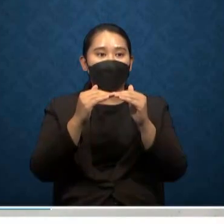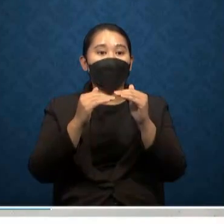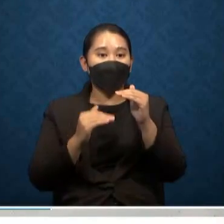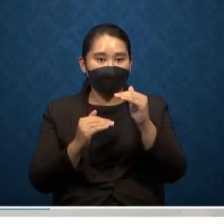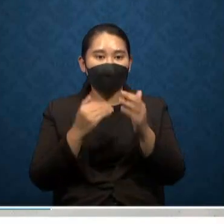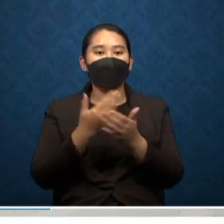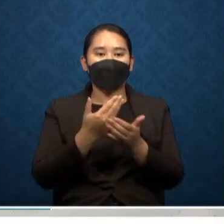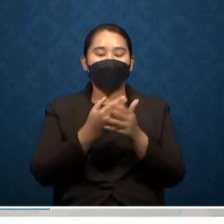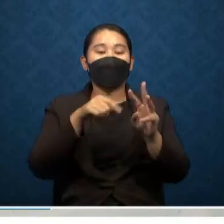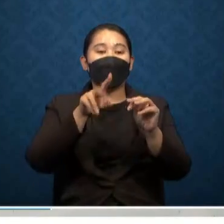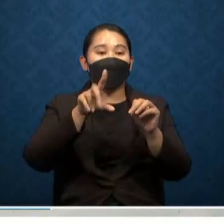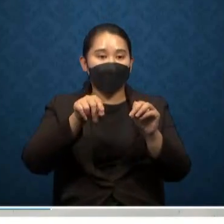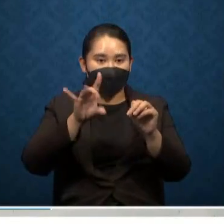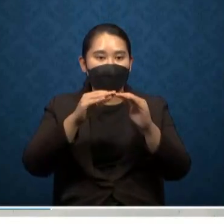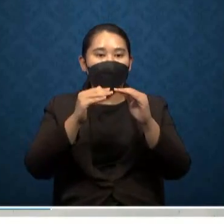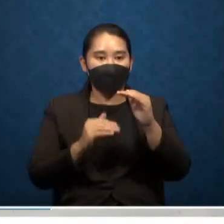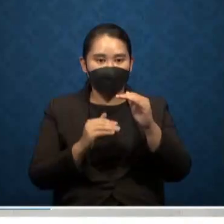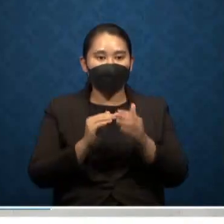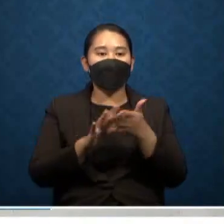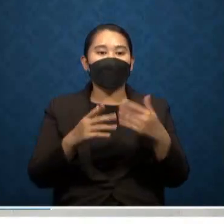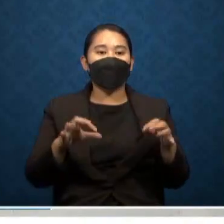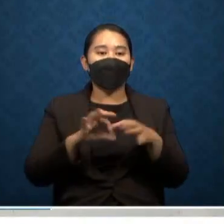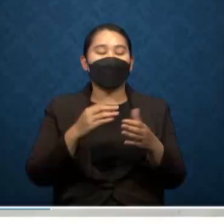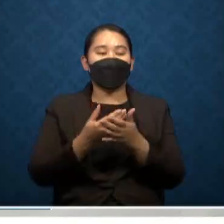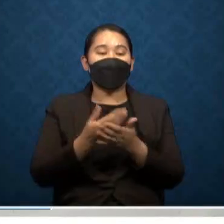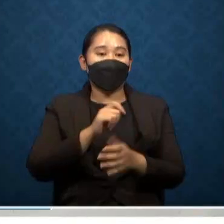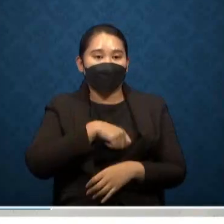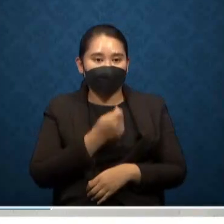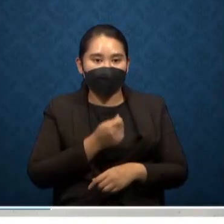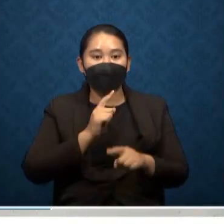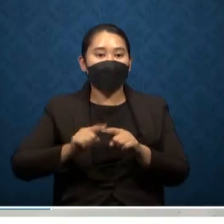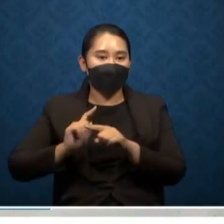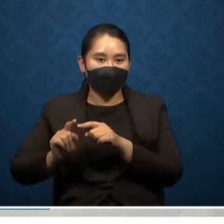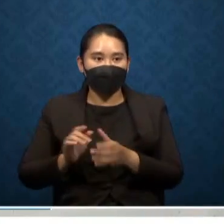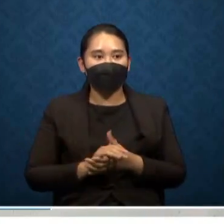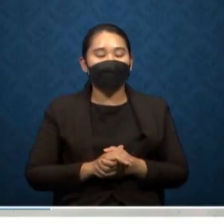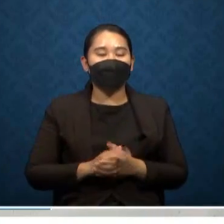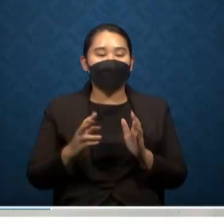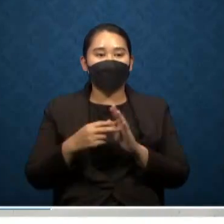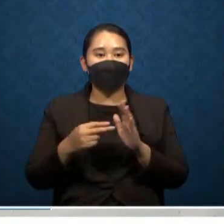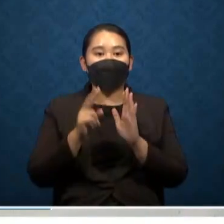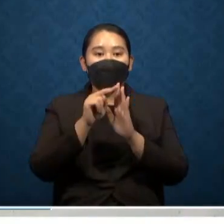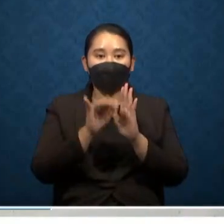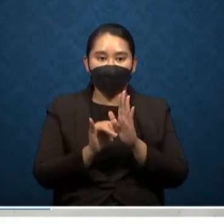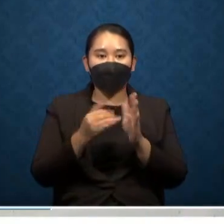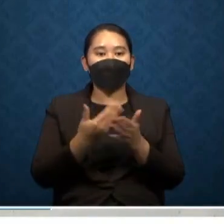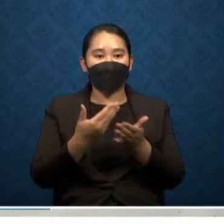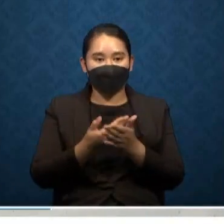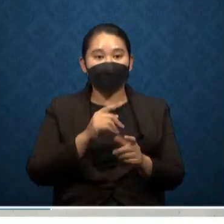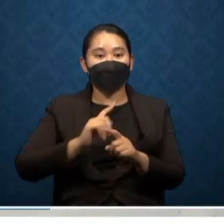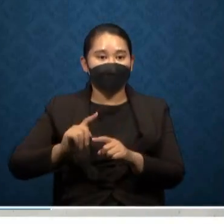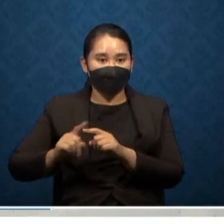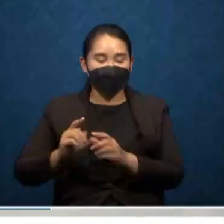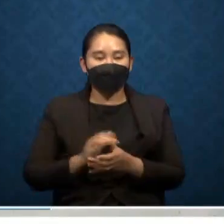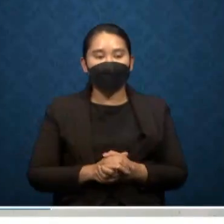งเงินของมาตรา28ลงไปแล้วก็ลดในเรื่องของการใช้จ่ายในเรื่องของที่เขาเรียกว่าเป็นนโยบายกึ่งการคลังลง